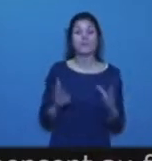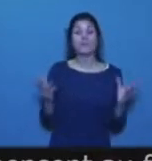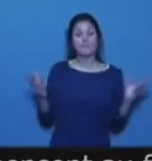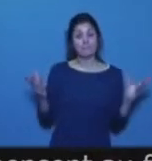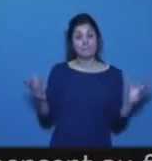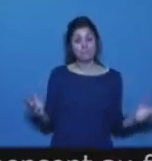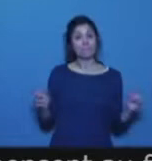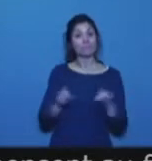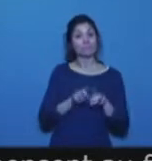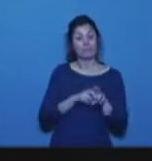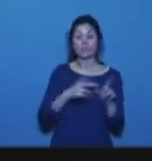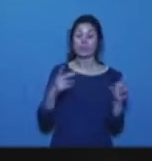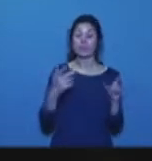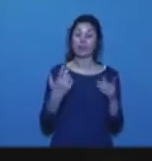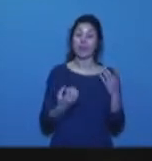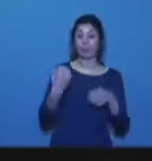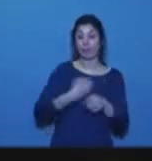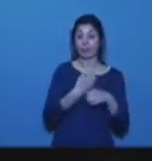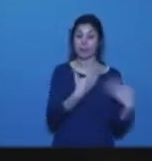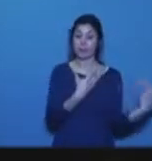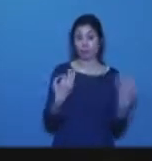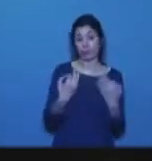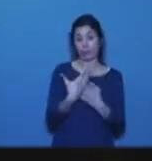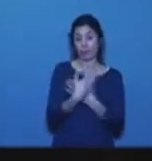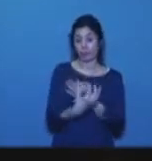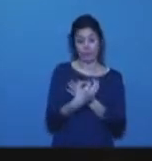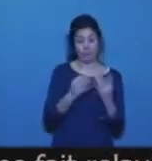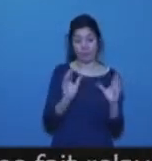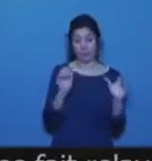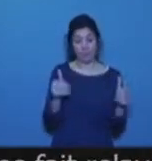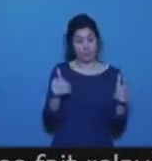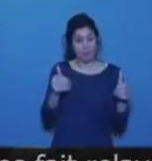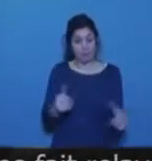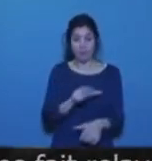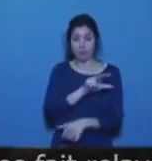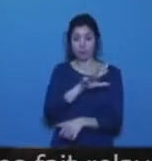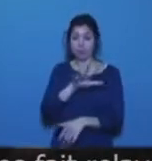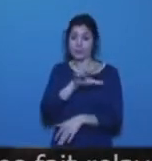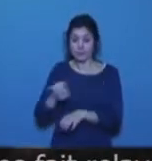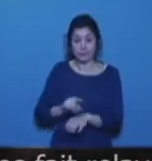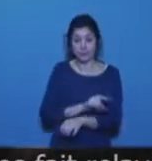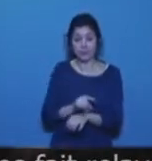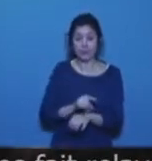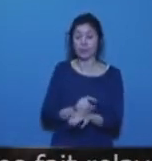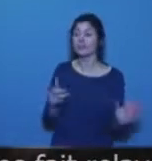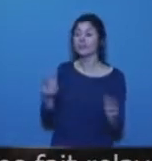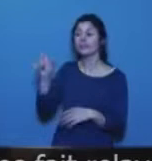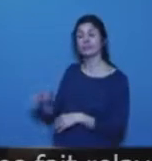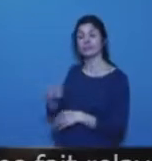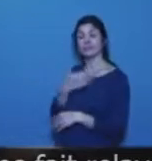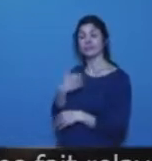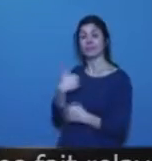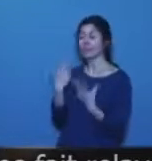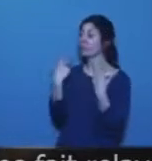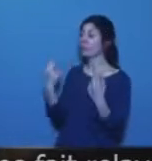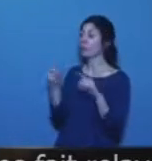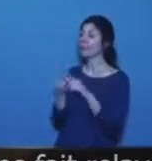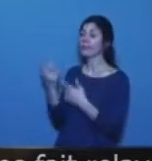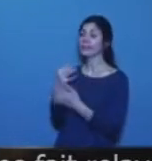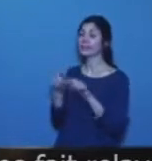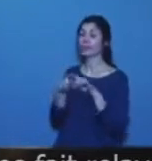Maintenir la durée légale hebdomadaire du travail à 35 heures. Vous allez à l'émission de France 2, vous dire « Madame Le Pen dit comme vous ».